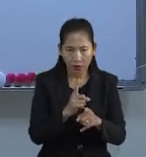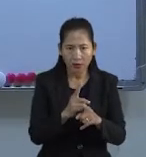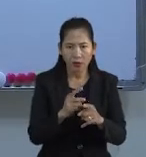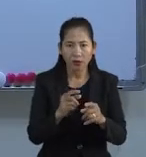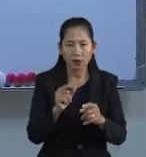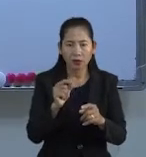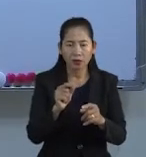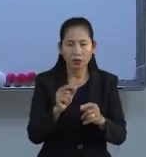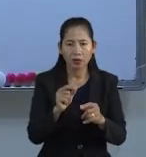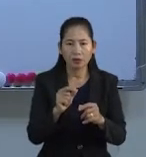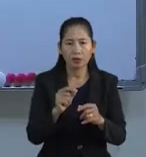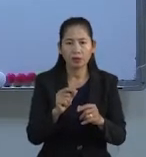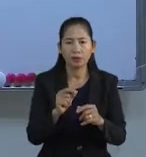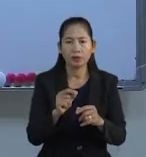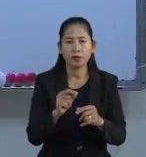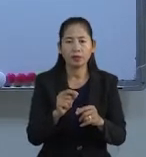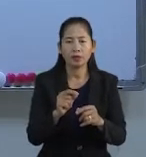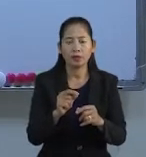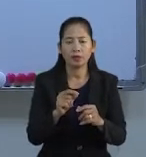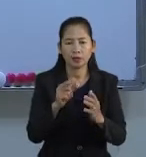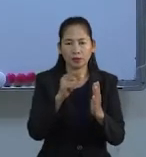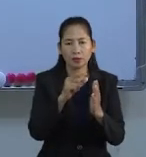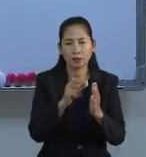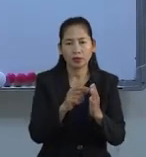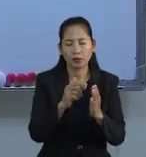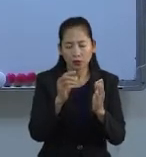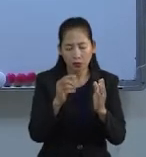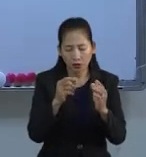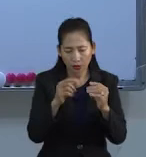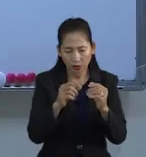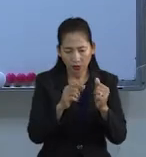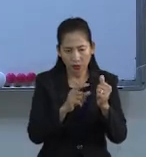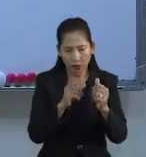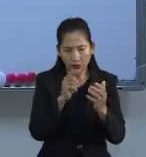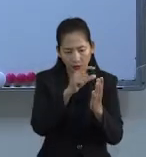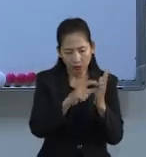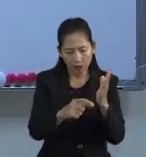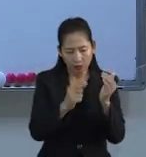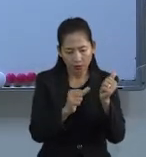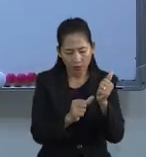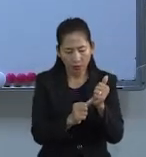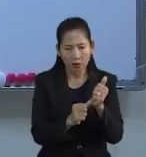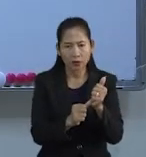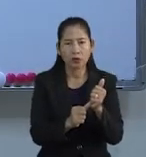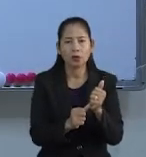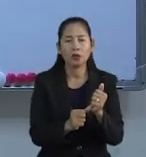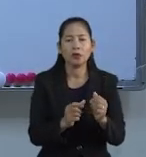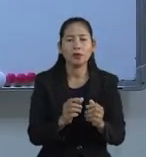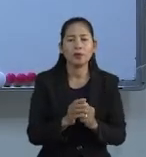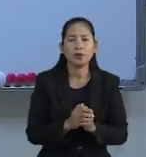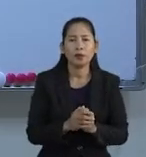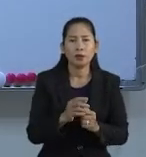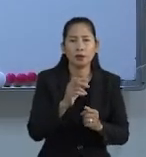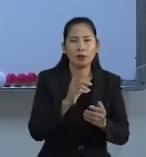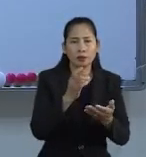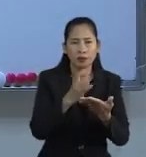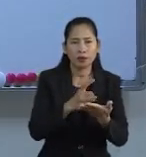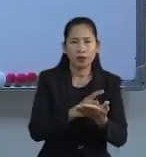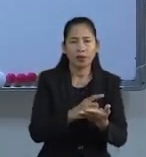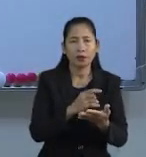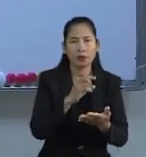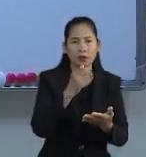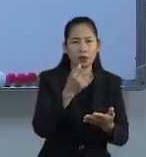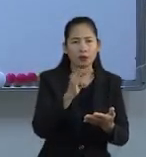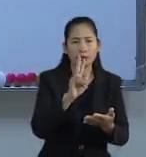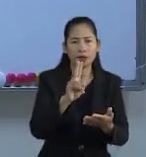chùm nói chùm nói chùm nói tối to từ tiên nó còn nè và chứng mi điên thông dương ngày muốn chùm mi thì pi những ấy cứ chùm luôn tuốt sát